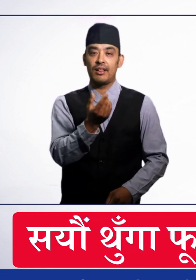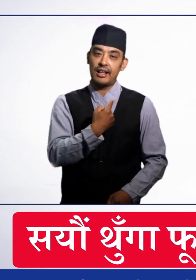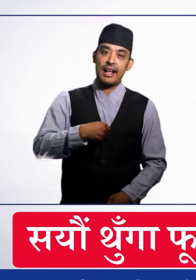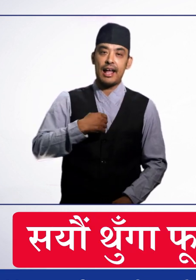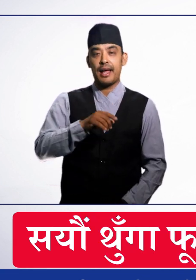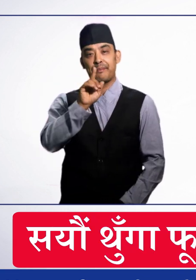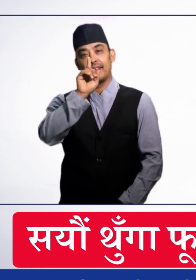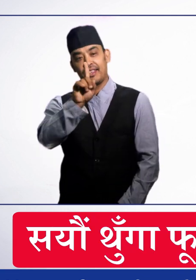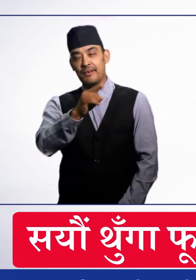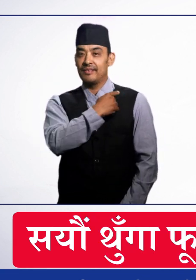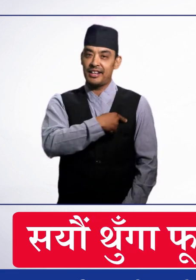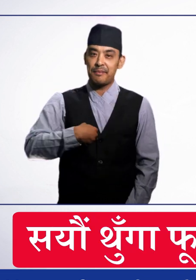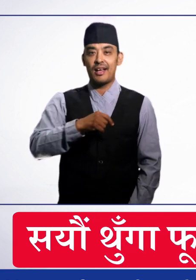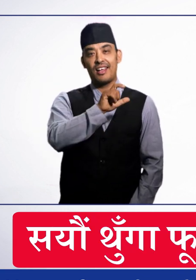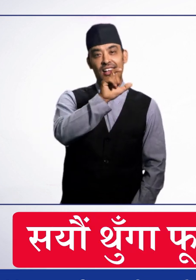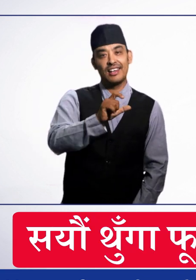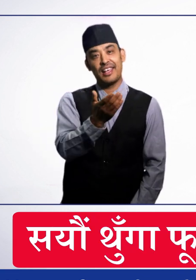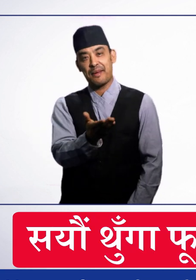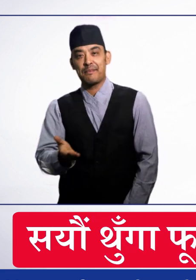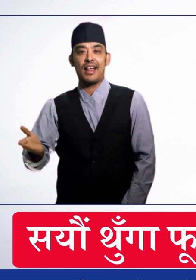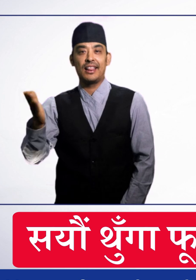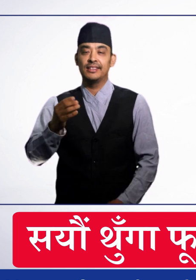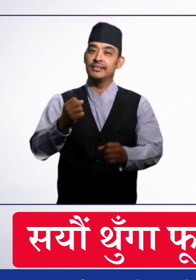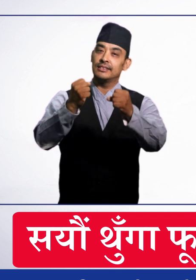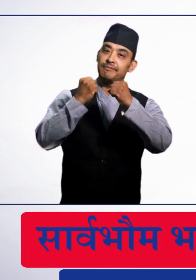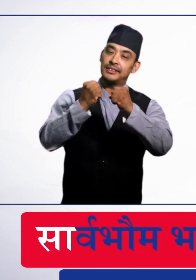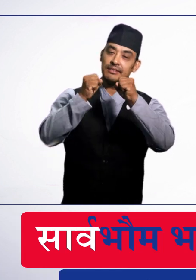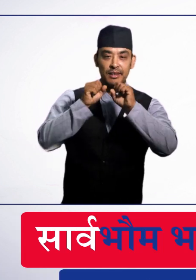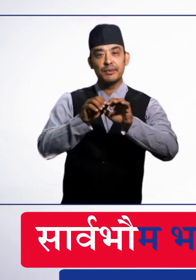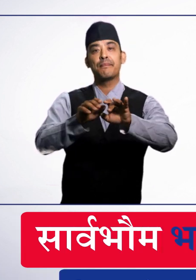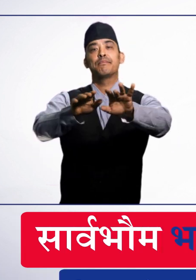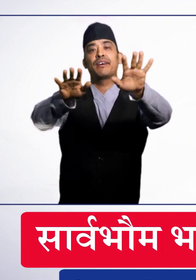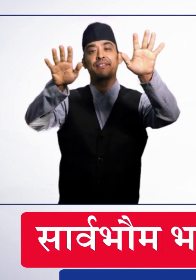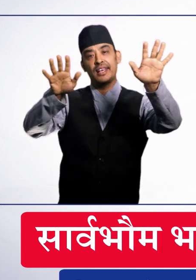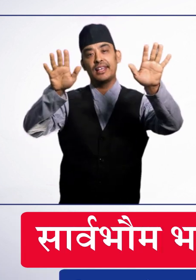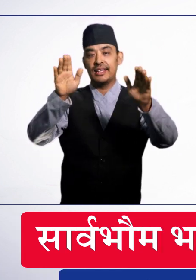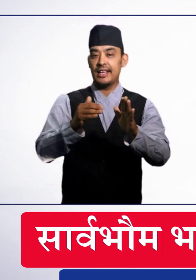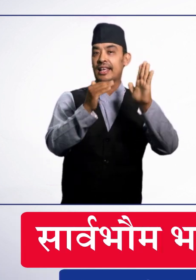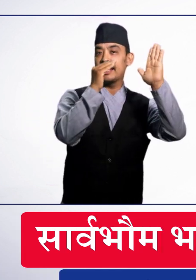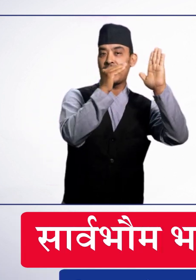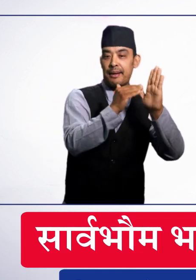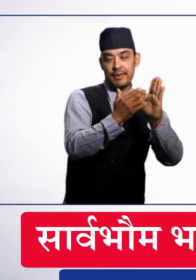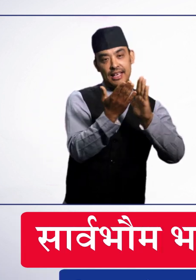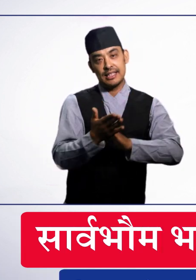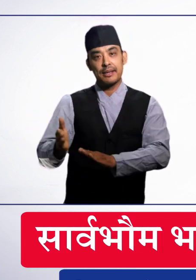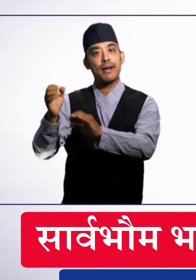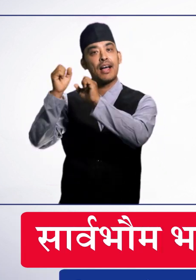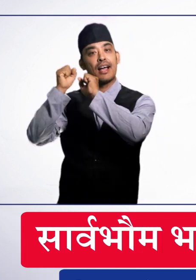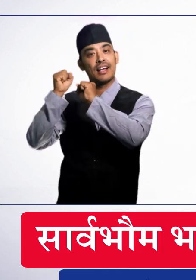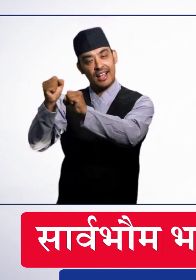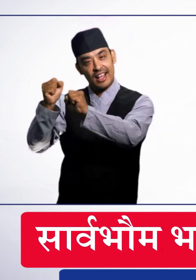थुङ्गा फुलका हामी एउटै माला नेपाली सार्वभौम भई फैलिएका